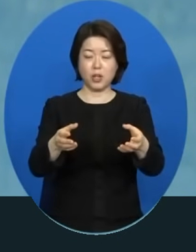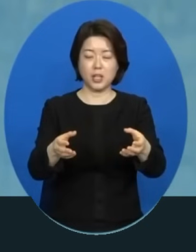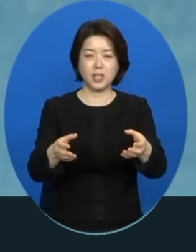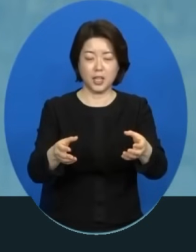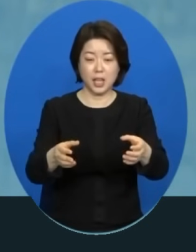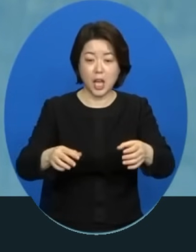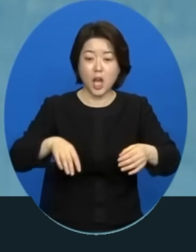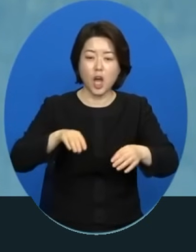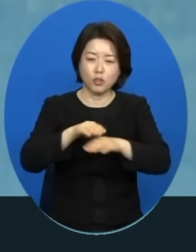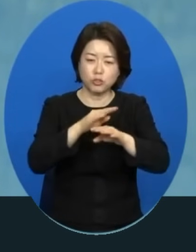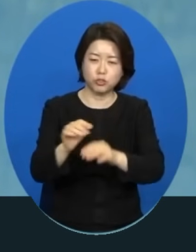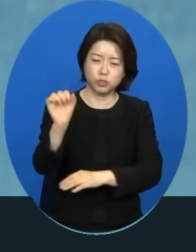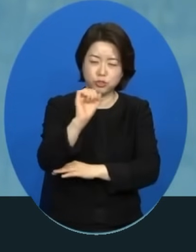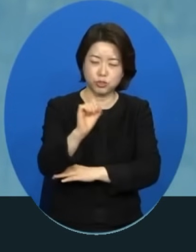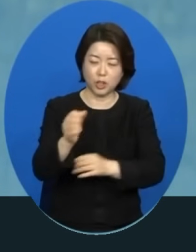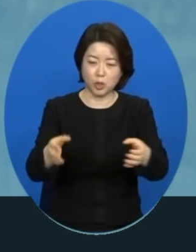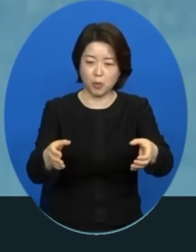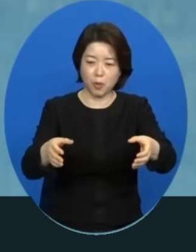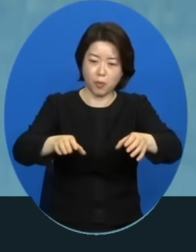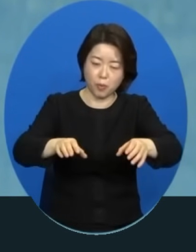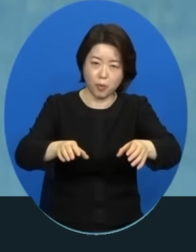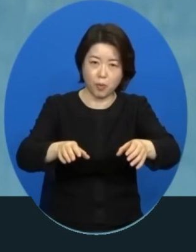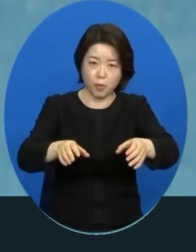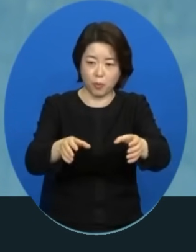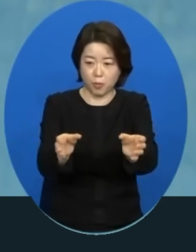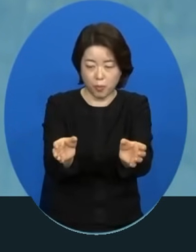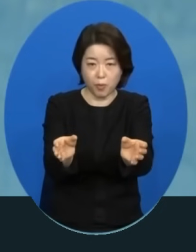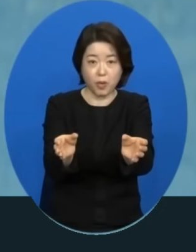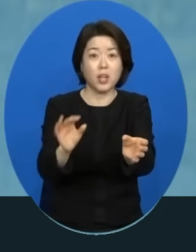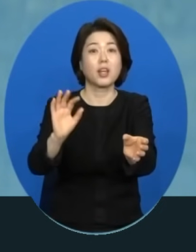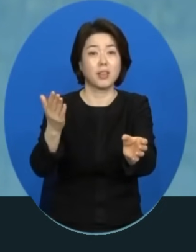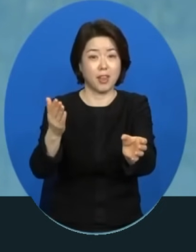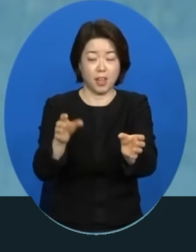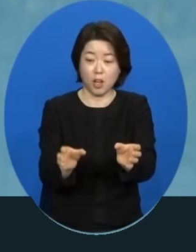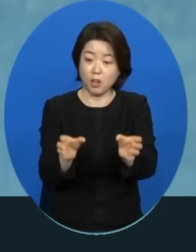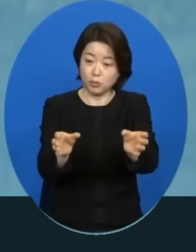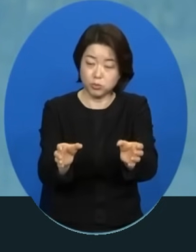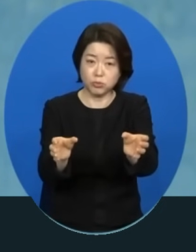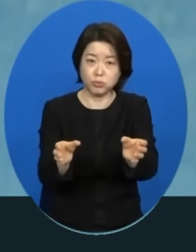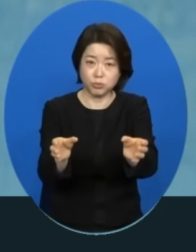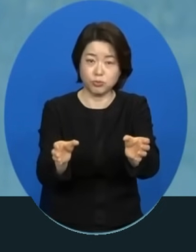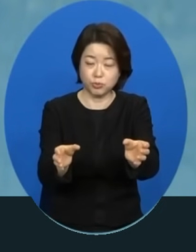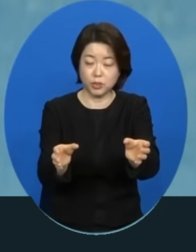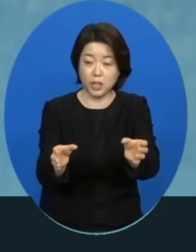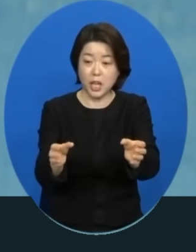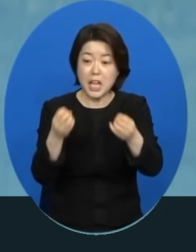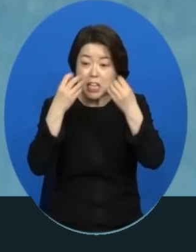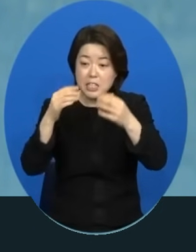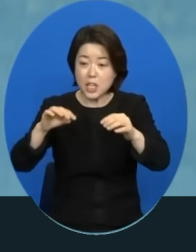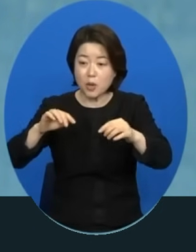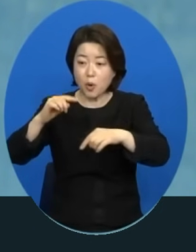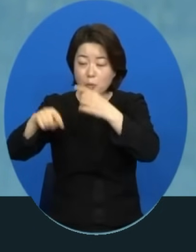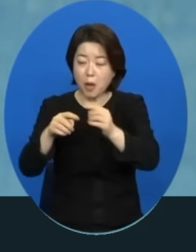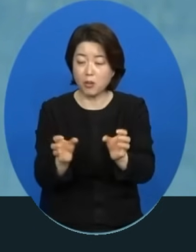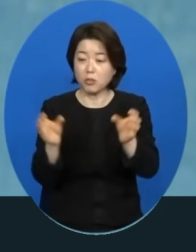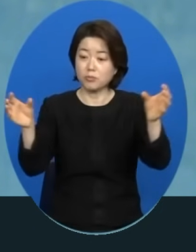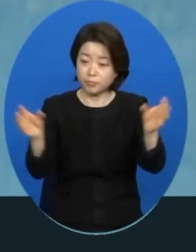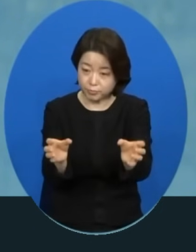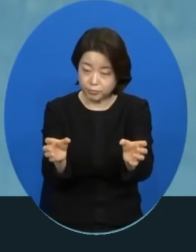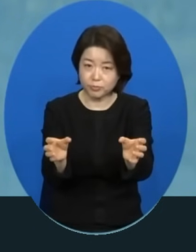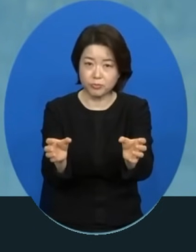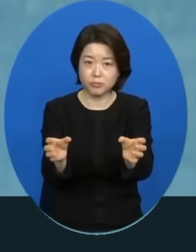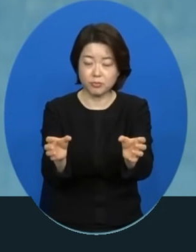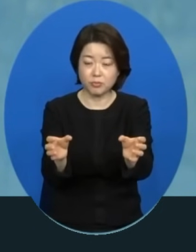꺾입니다. 아니면 이렇게 틀어집니다. 이런 식으로 벌어져요. 이런 상태에서 타이어를 새 걸 갈면 무슨 현상이